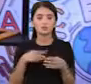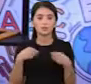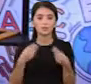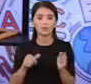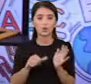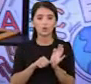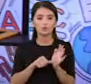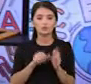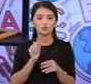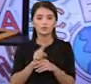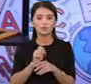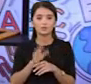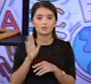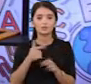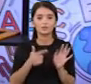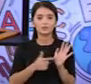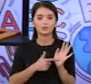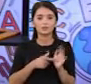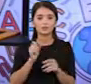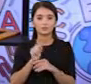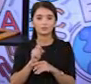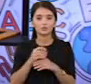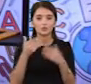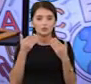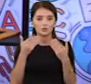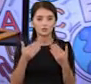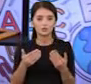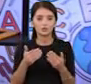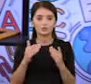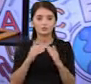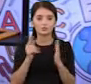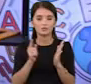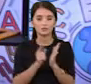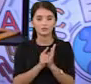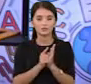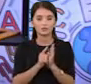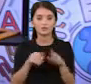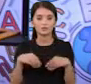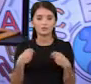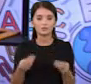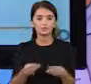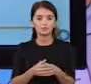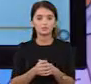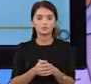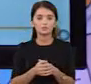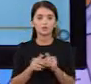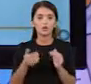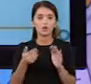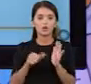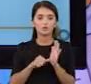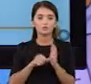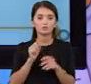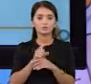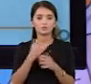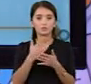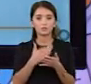berilgan 6-chi masala va 7-chi misol sizlarga mustaqil topshiriq qilib beriladi. 6-chi